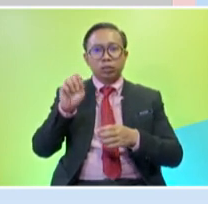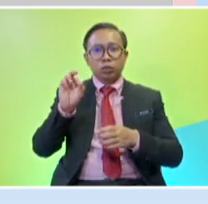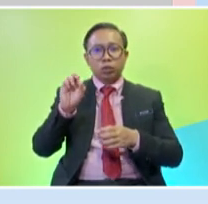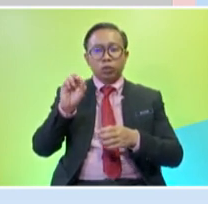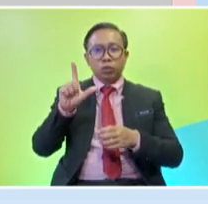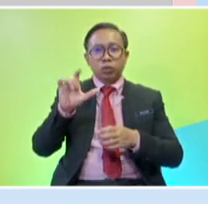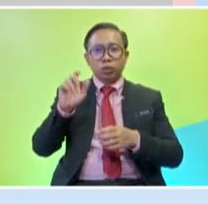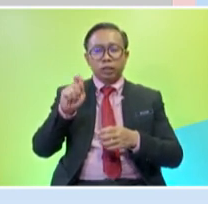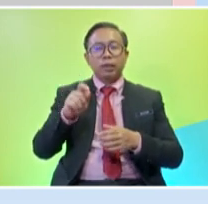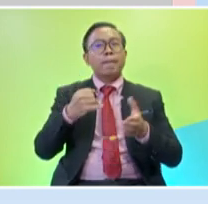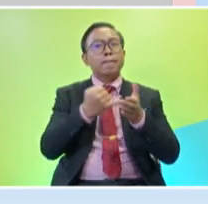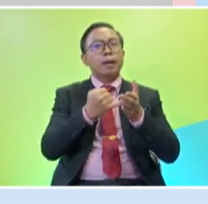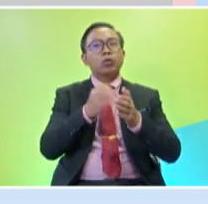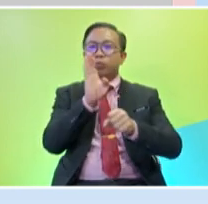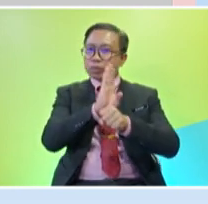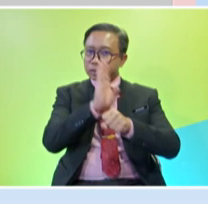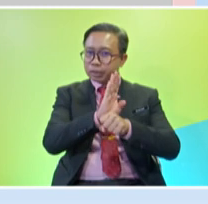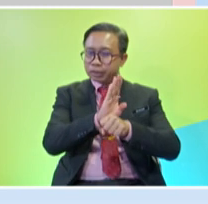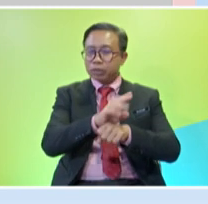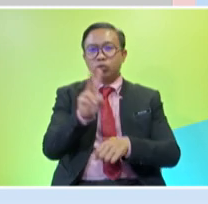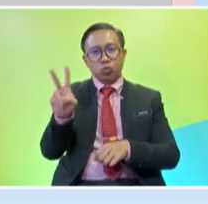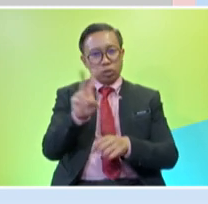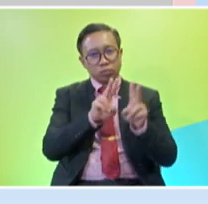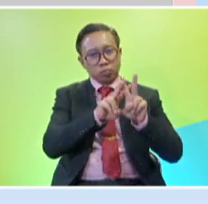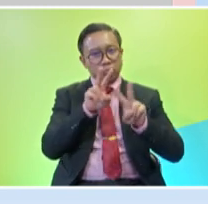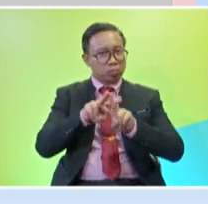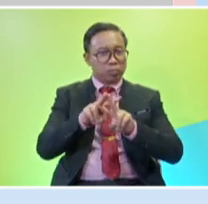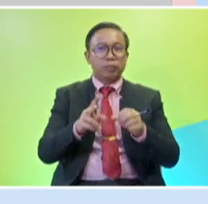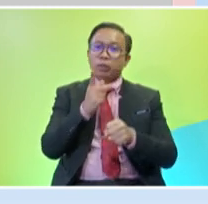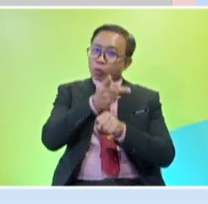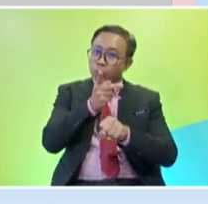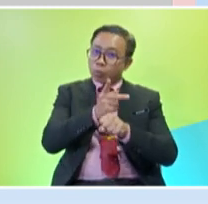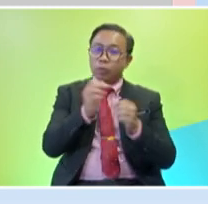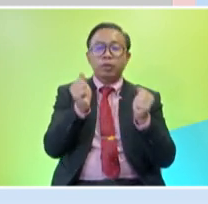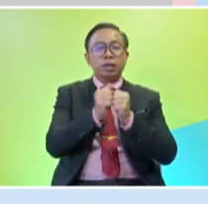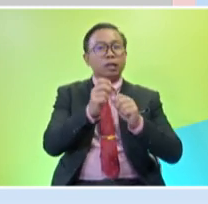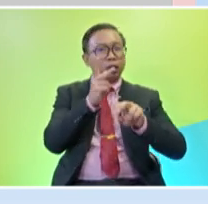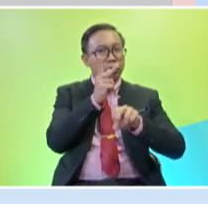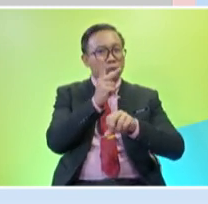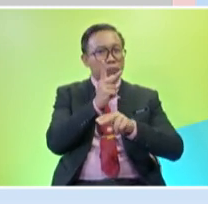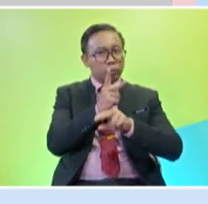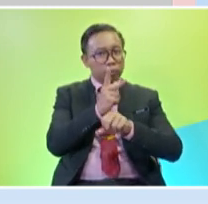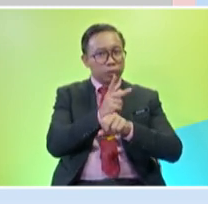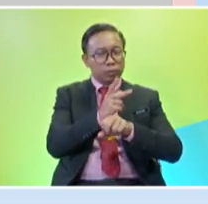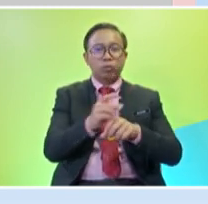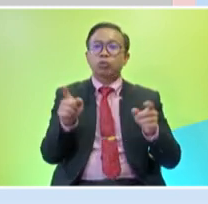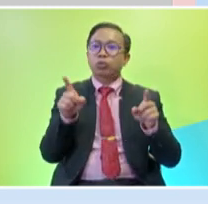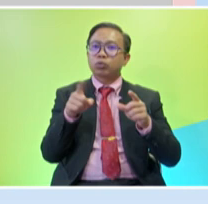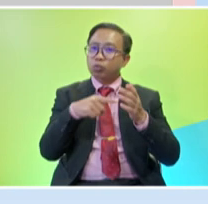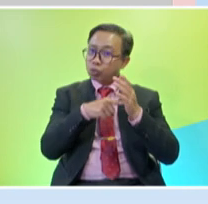paku besi dan paku besi serta kubrom dengan kepingan kubrom menunjukkan